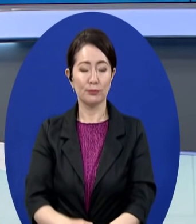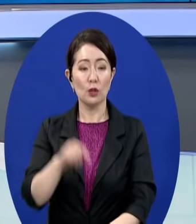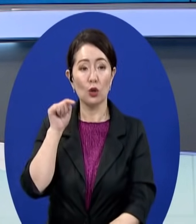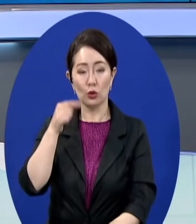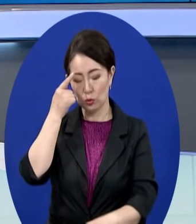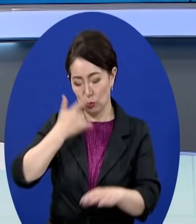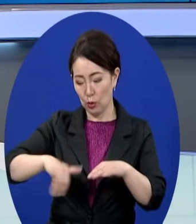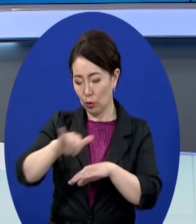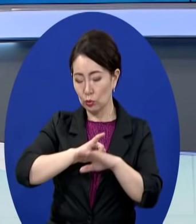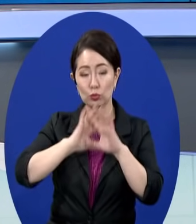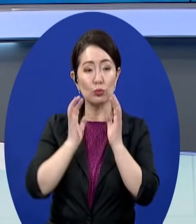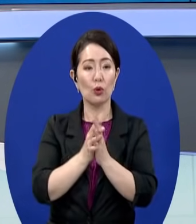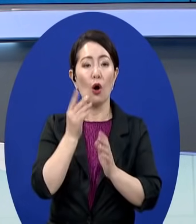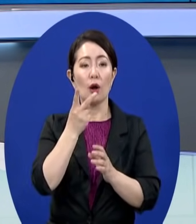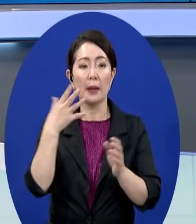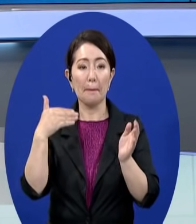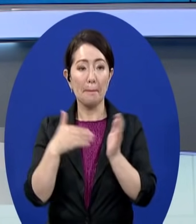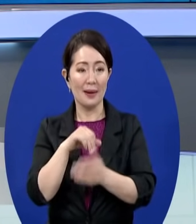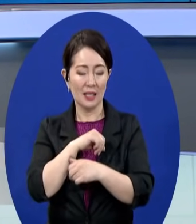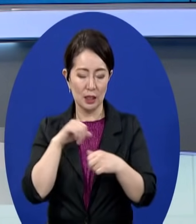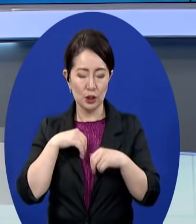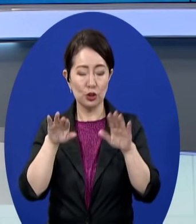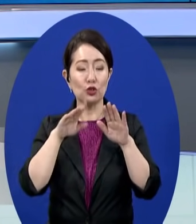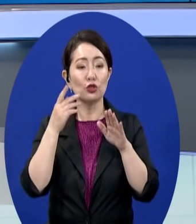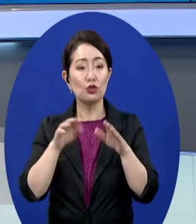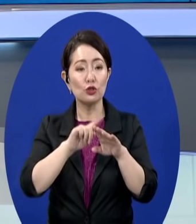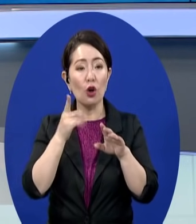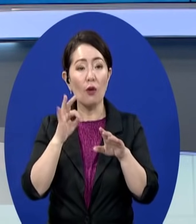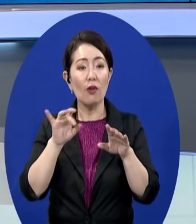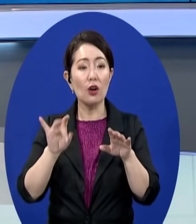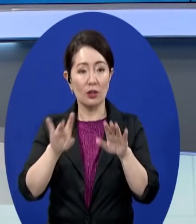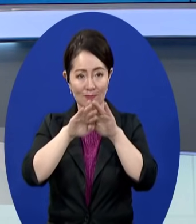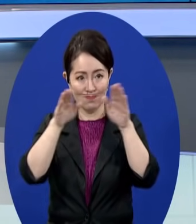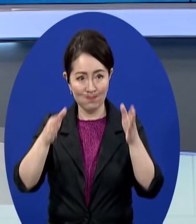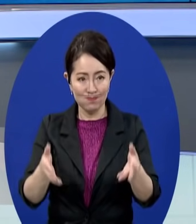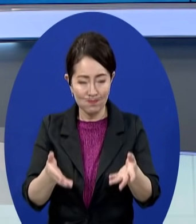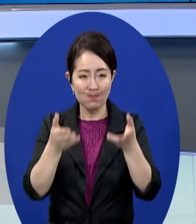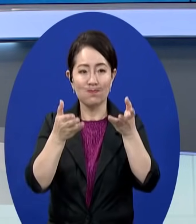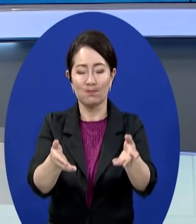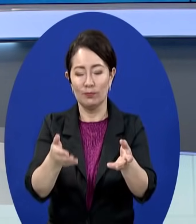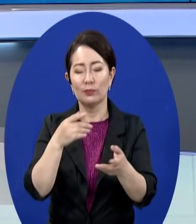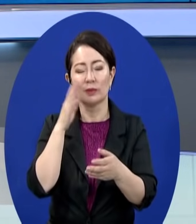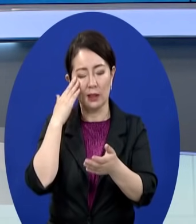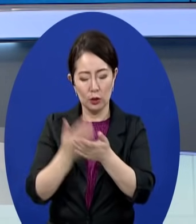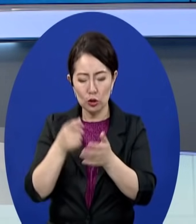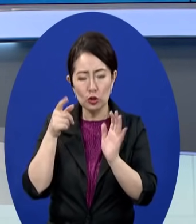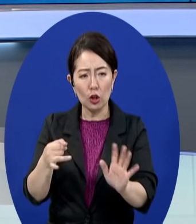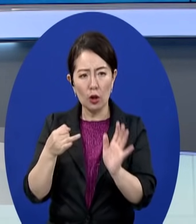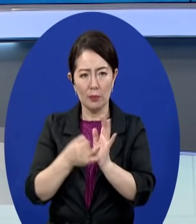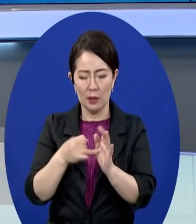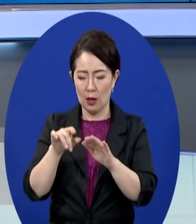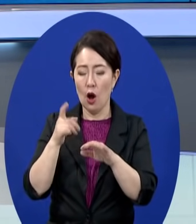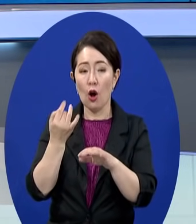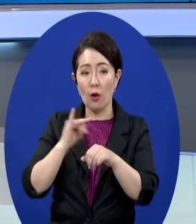Өнөөдөр улсын хэмжээнд 25,000 иргэн зөөврийн хайрцагаар санал өгч байна. Үүнээс 7,000 гаруй иргэн улаан бүсэд буюу ковидын хөл хорийн санал өгч байна. Санал